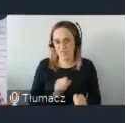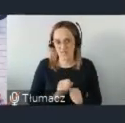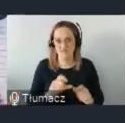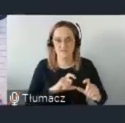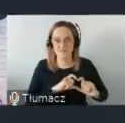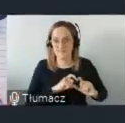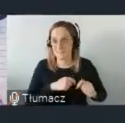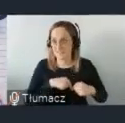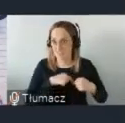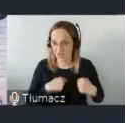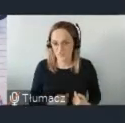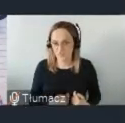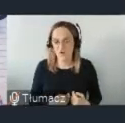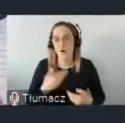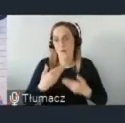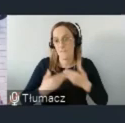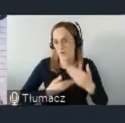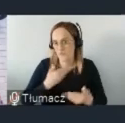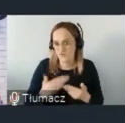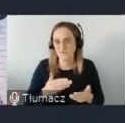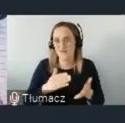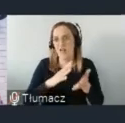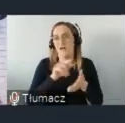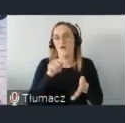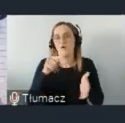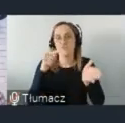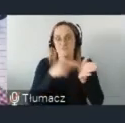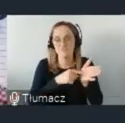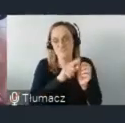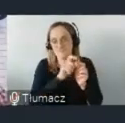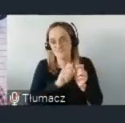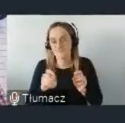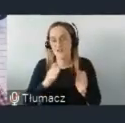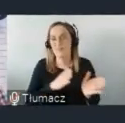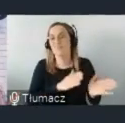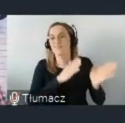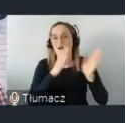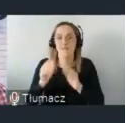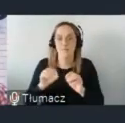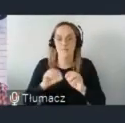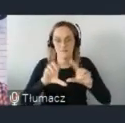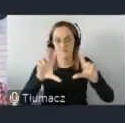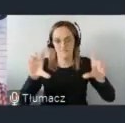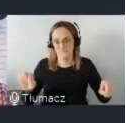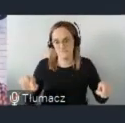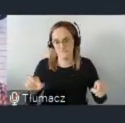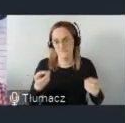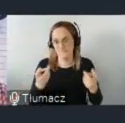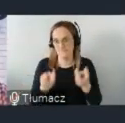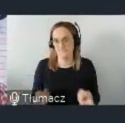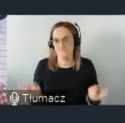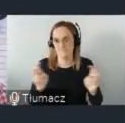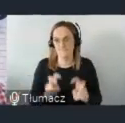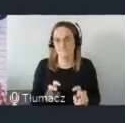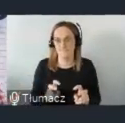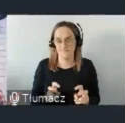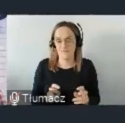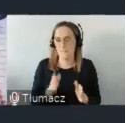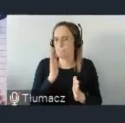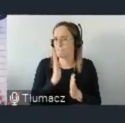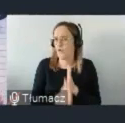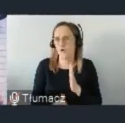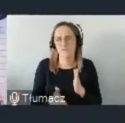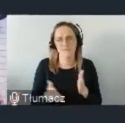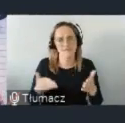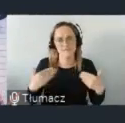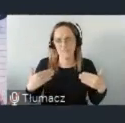serduszko i mamy pozdrowienia i teksty i tu przekierowanie na kolejną scenę. W ten sposób możemy stworzyć prosty wirtualny